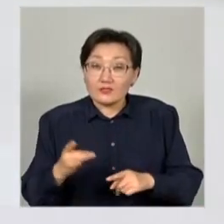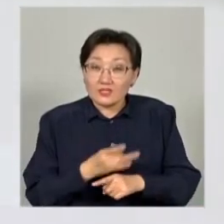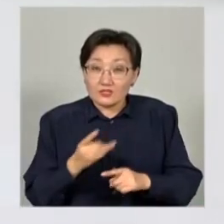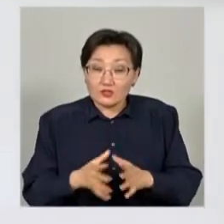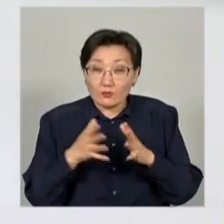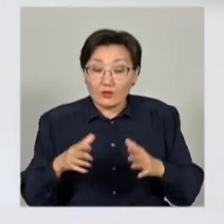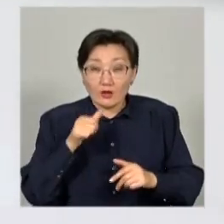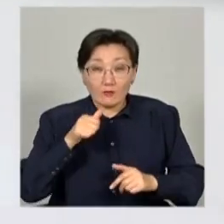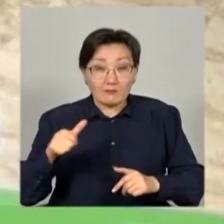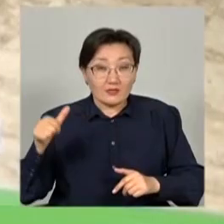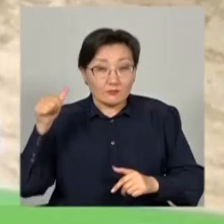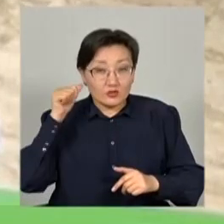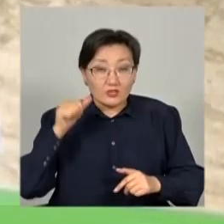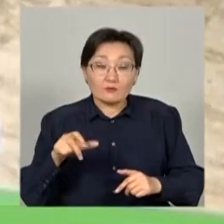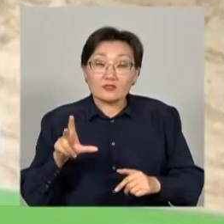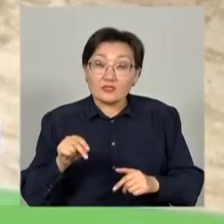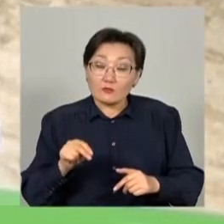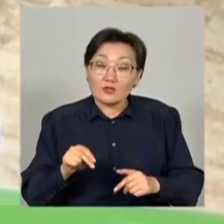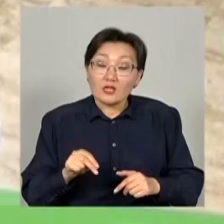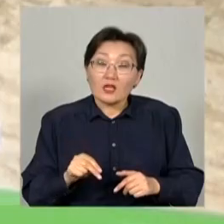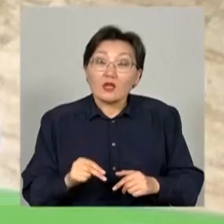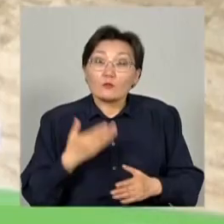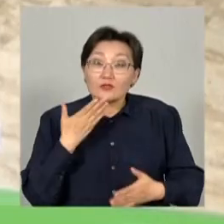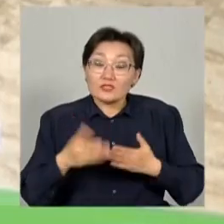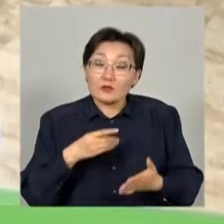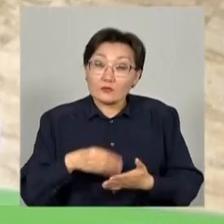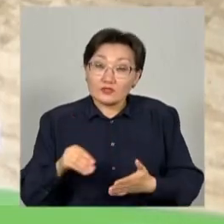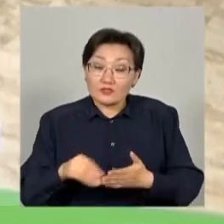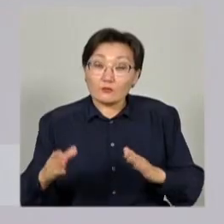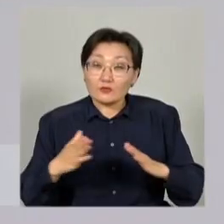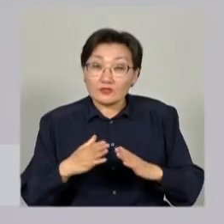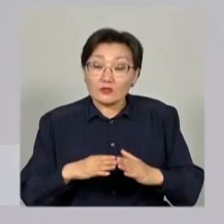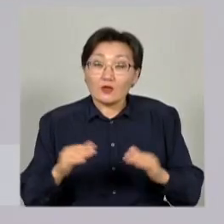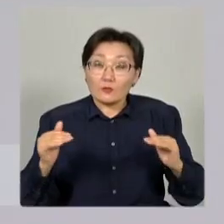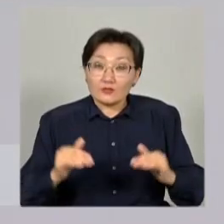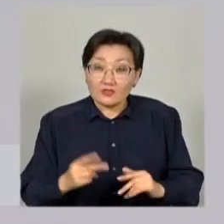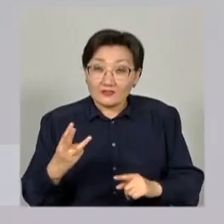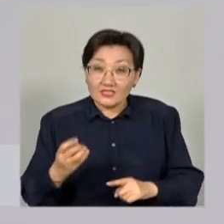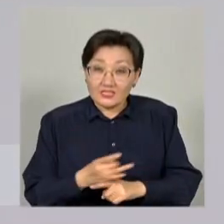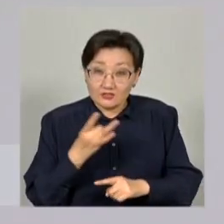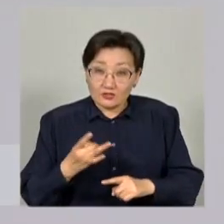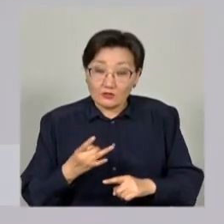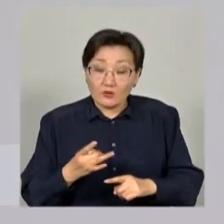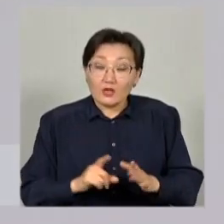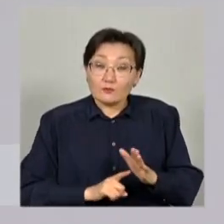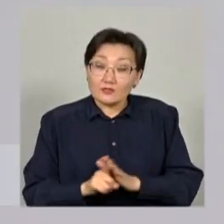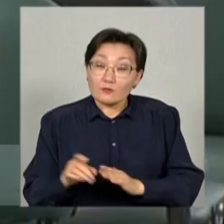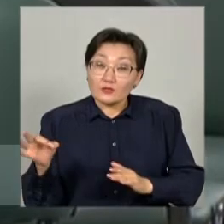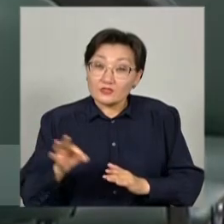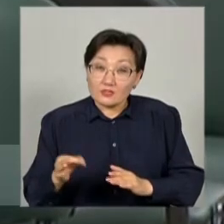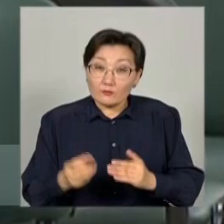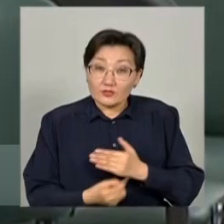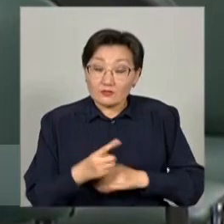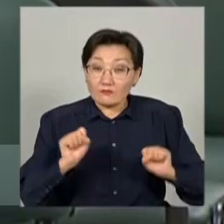больше позапрошлогодних показателей. В то время как спрос на покупку жилья у вкладчиков уменьшился в 3 раза. Хотя изначально, с момента, как